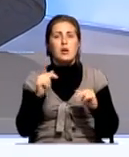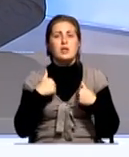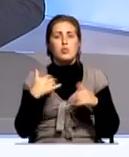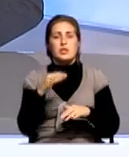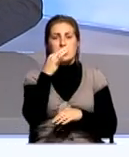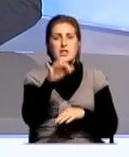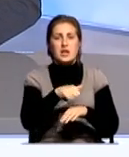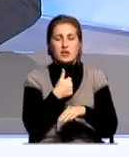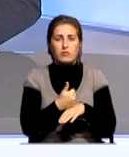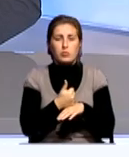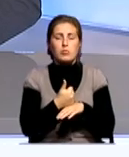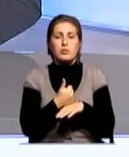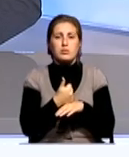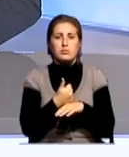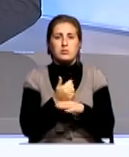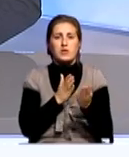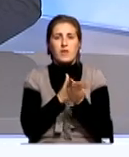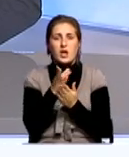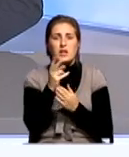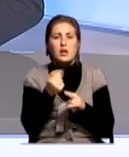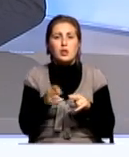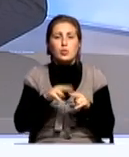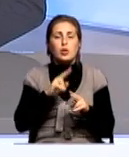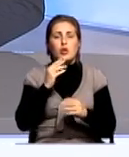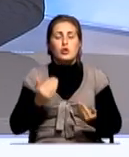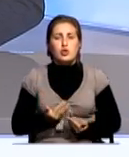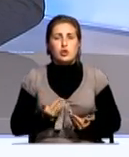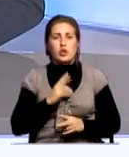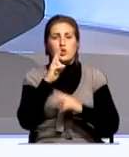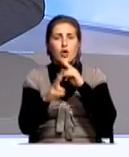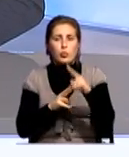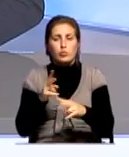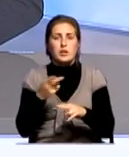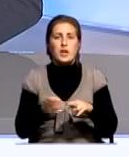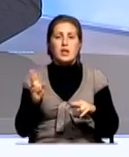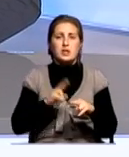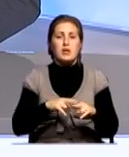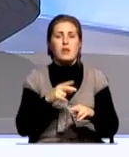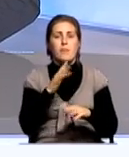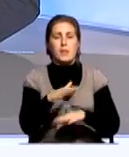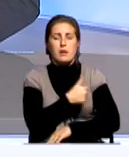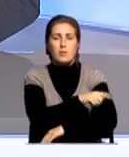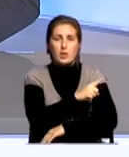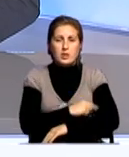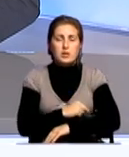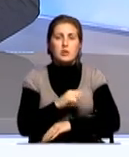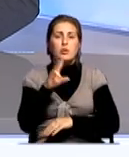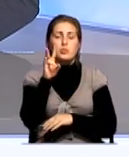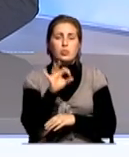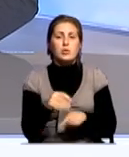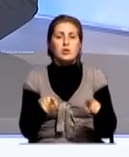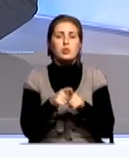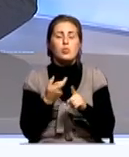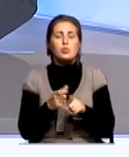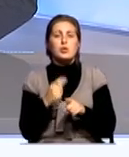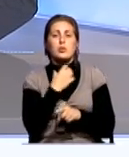сказал основной сферой на кото жалуются жители это здравоохранение но также очень